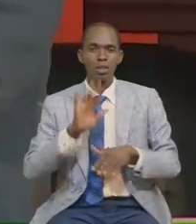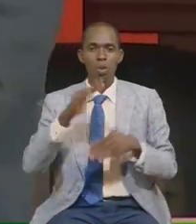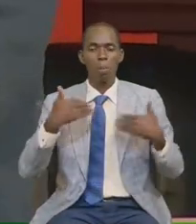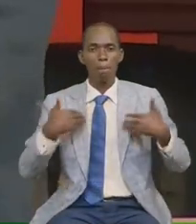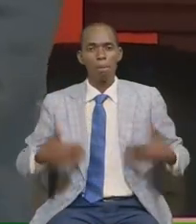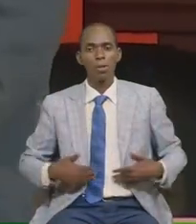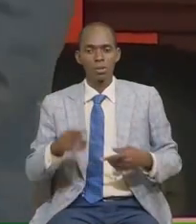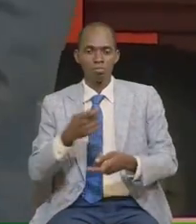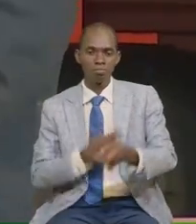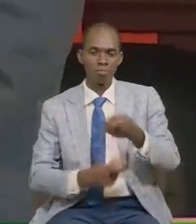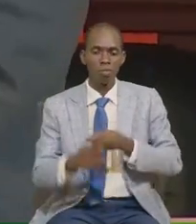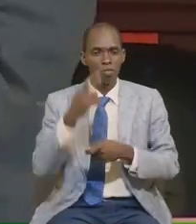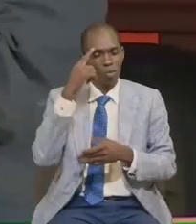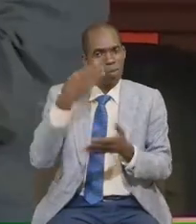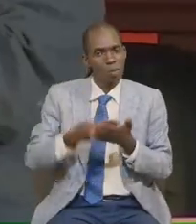l'argent.